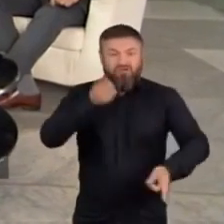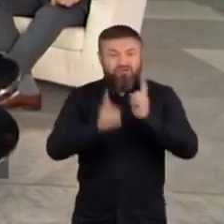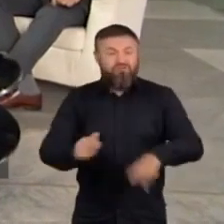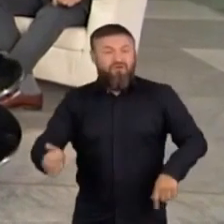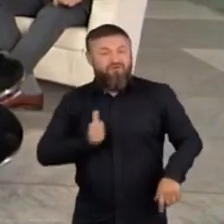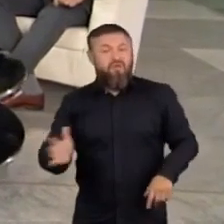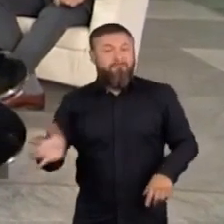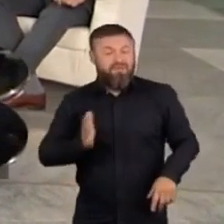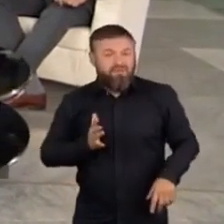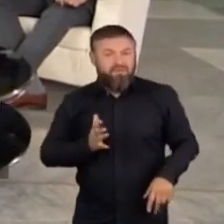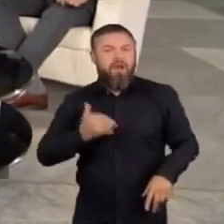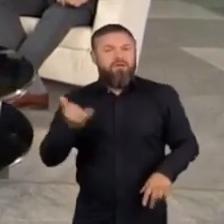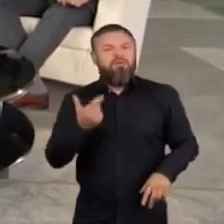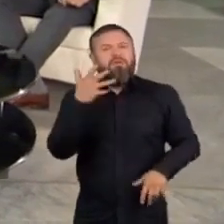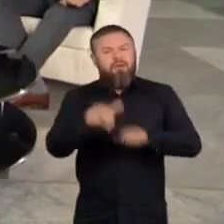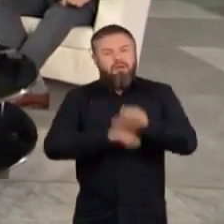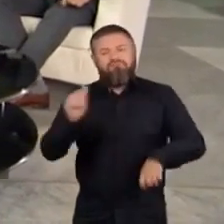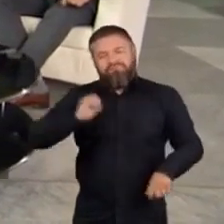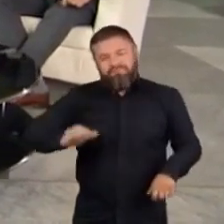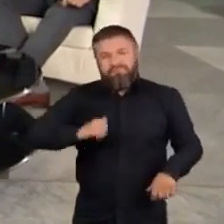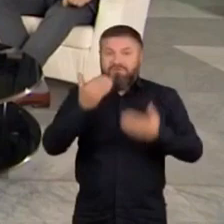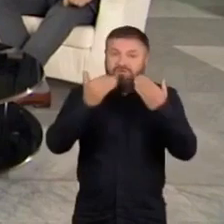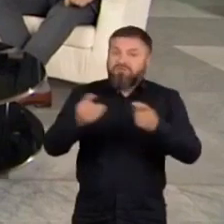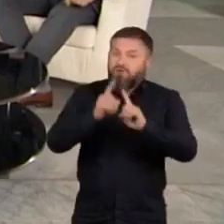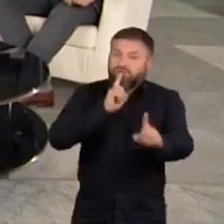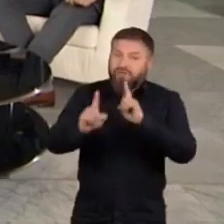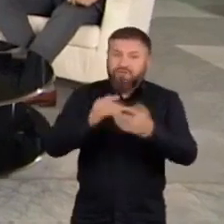szybciej, wygodniej i bezpieczniej, chociaż jeszcze kilka lat na to musimy poczekać. Bardzo dziękuję za rozmowę. Dziękuję bardzo.